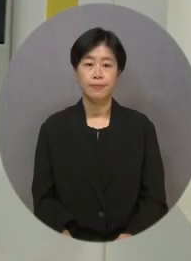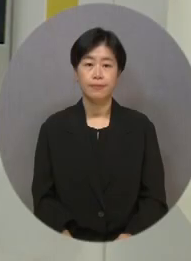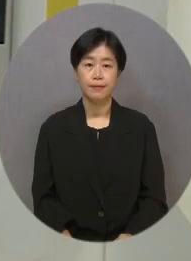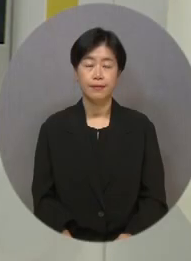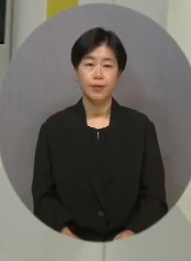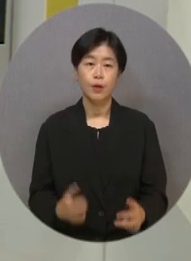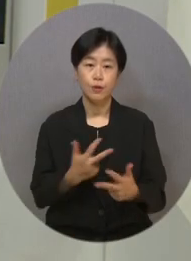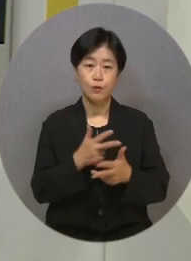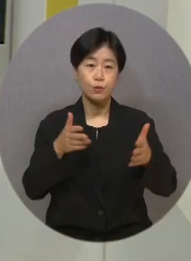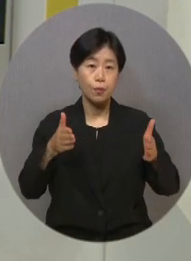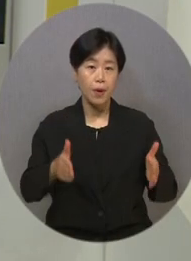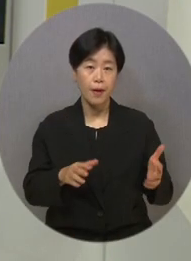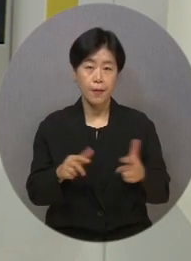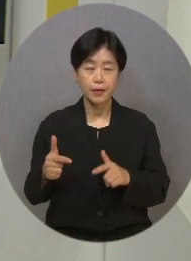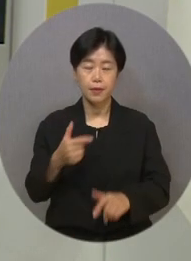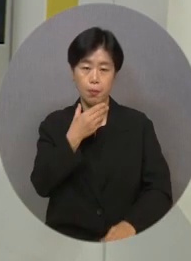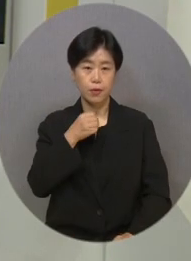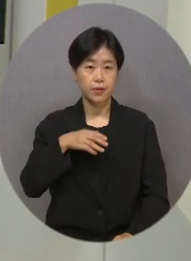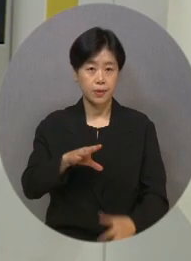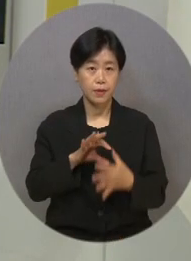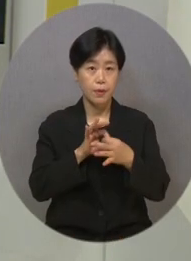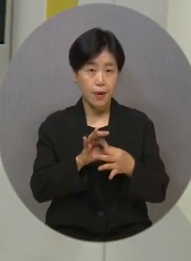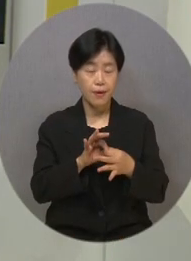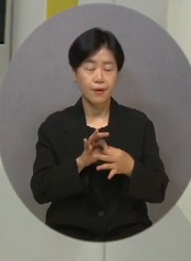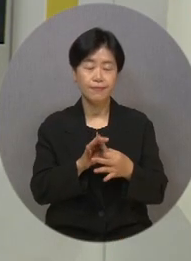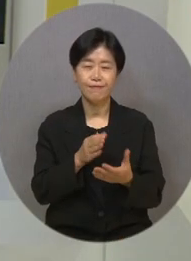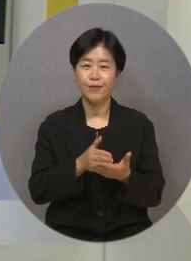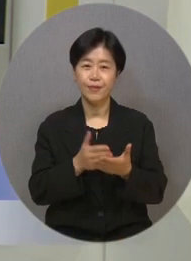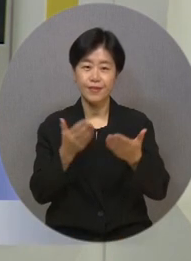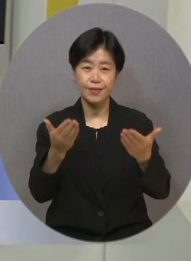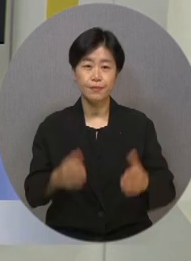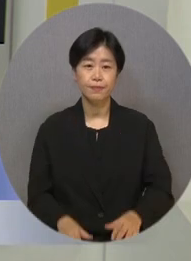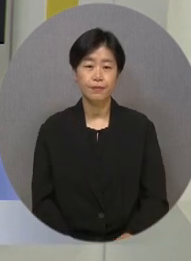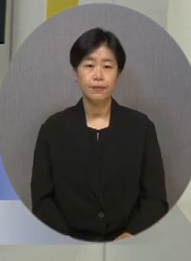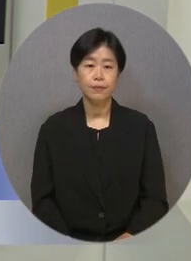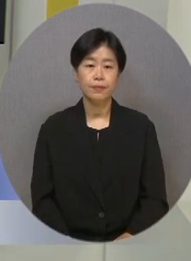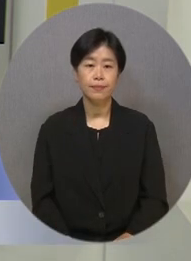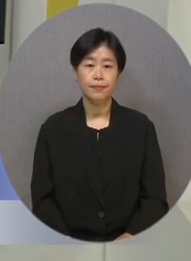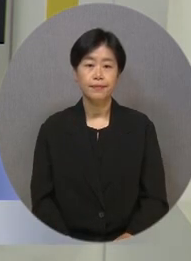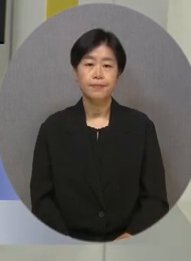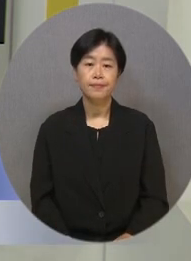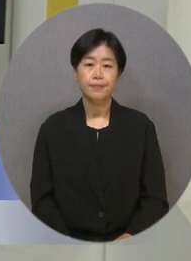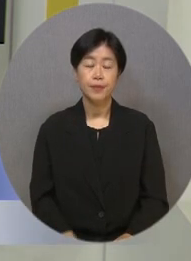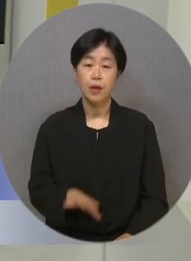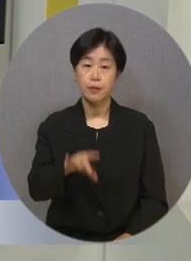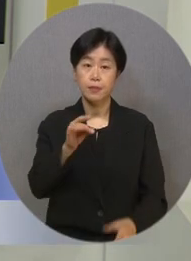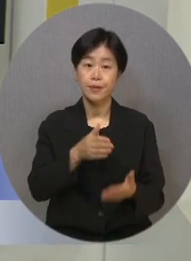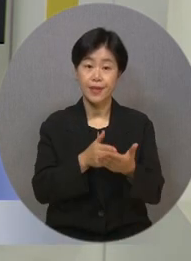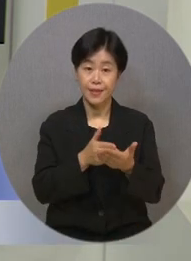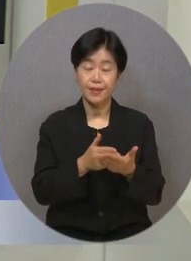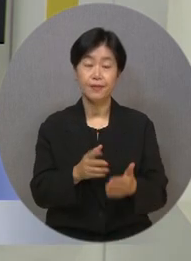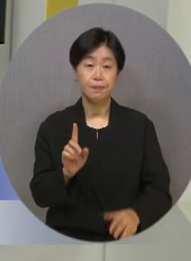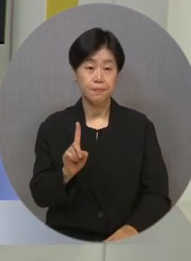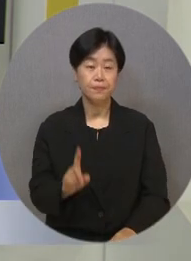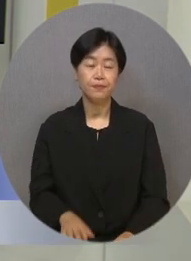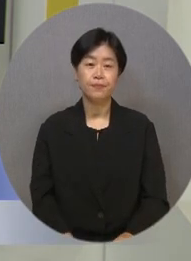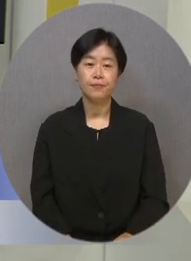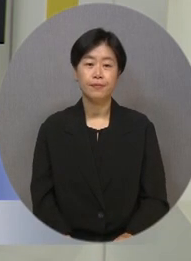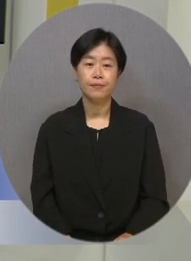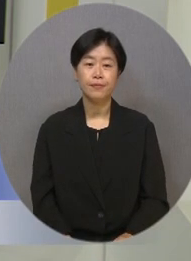한 주간의 복직의 소식을 장애인 신문과 함께 만나봅니다 장애인 시문 145호 첫 번째